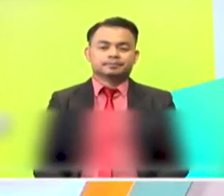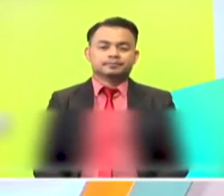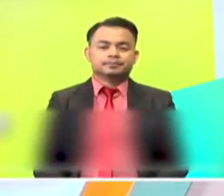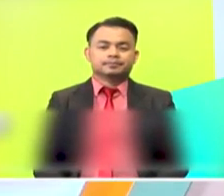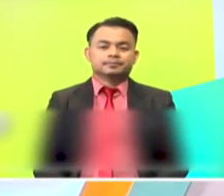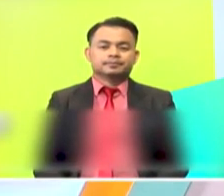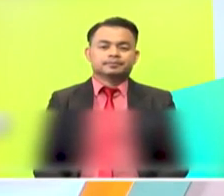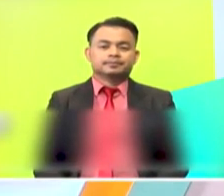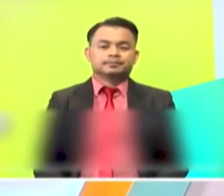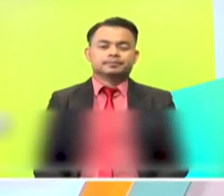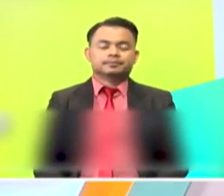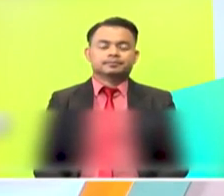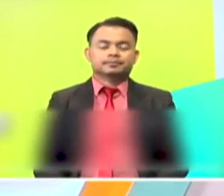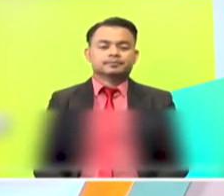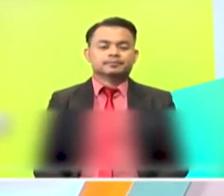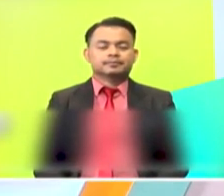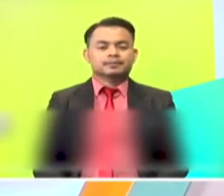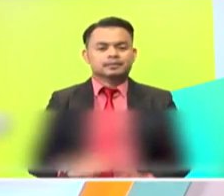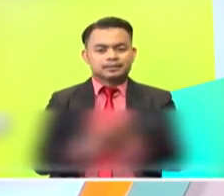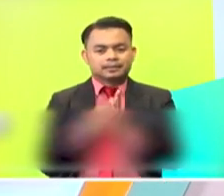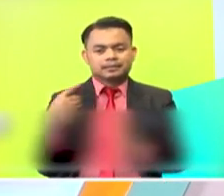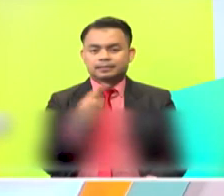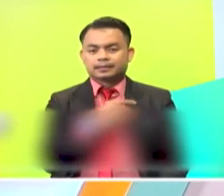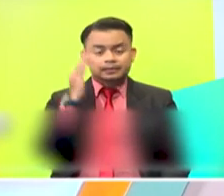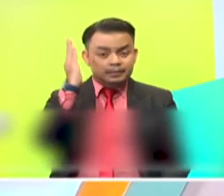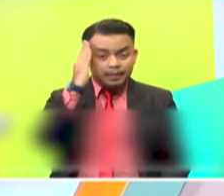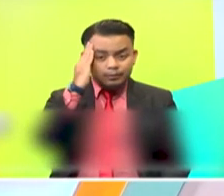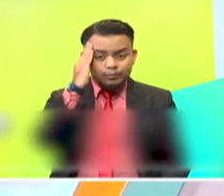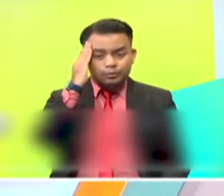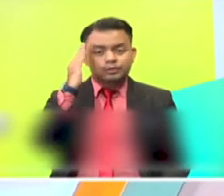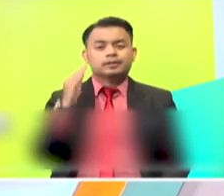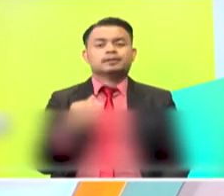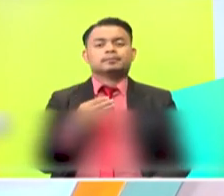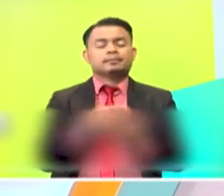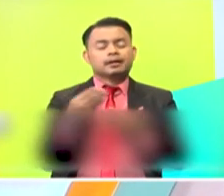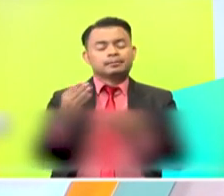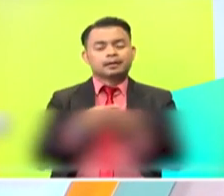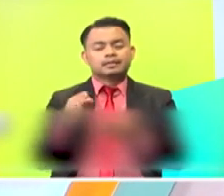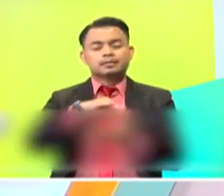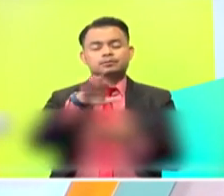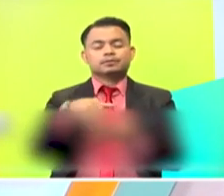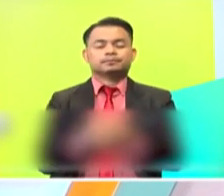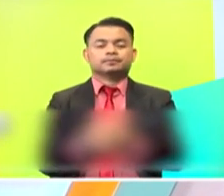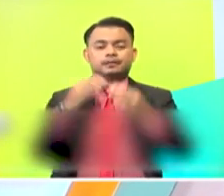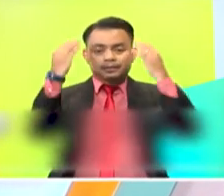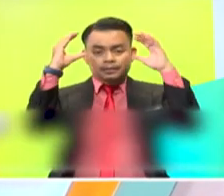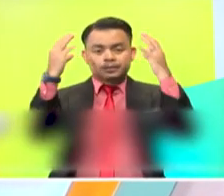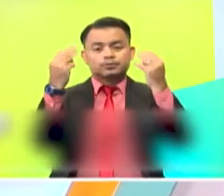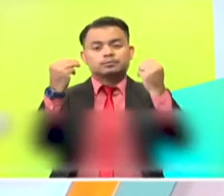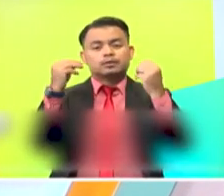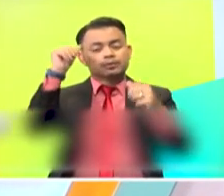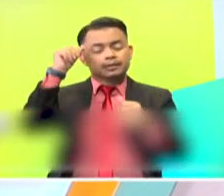pendeta betul ciri-ciri bahan tuh baru kita dapat klasifikasi oke di sini cek guna Ingatkan juga oke